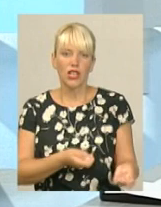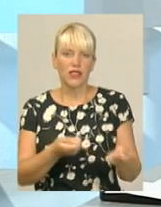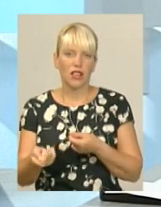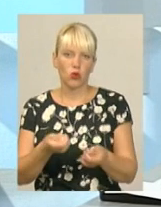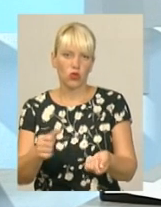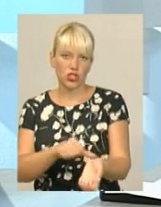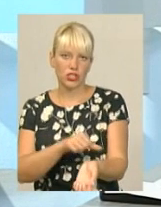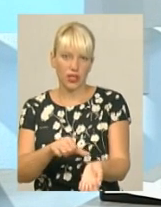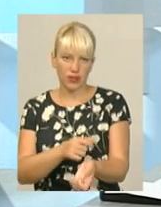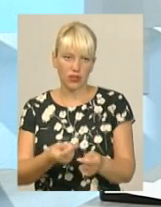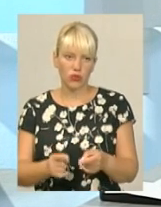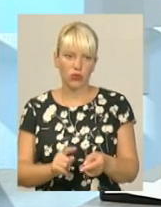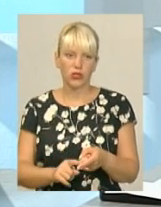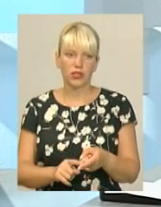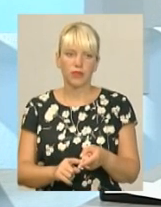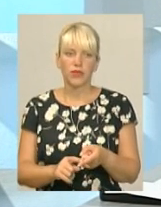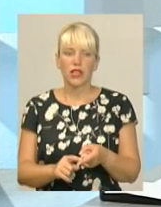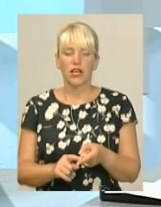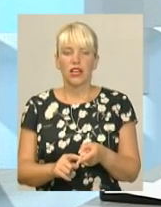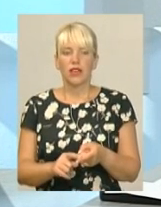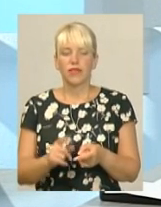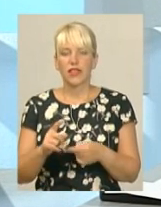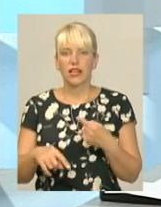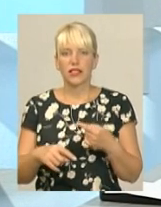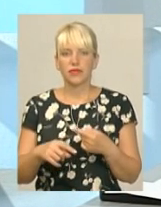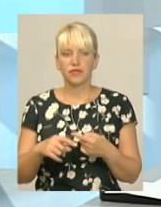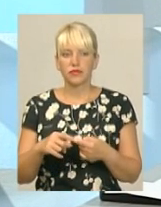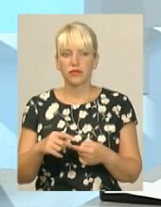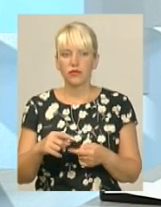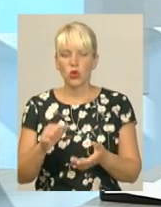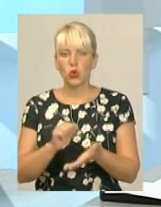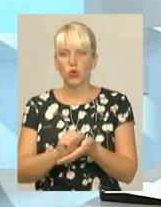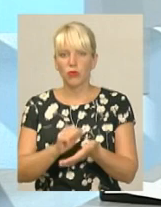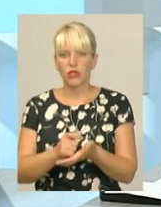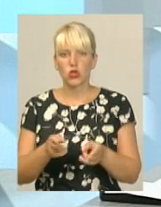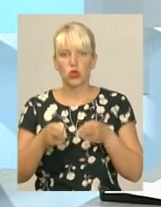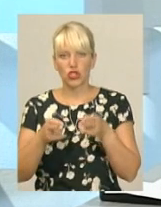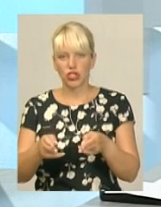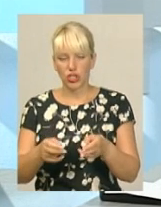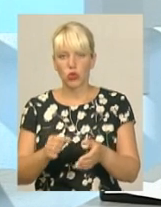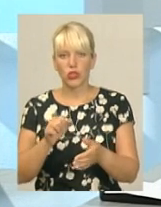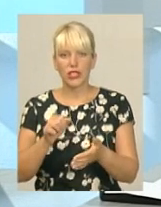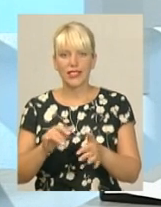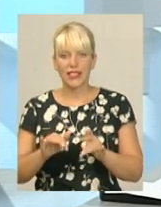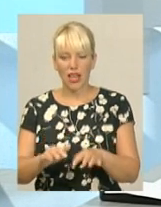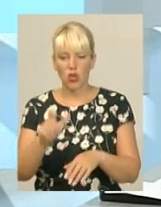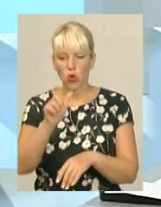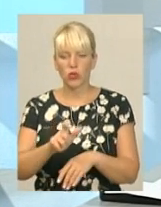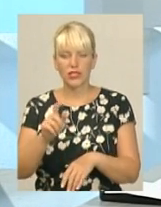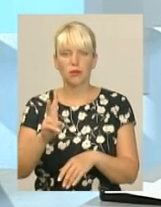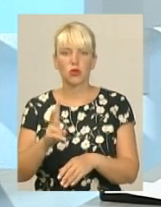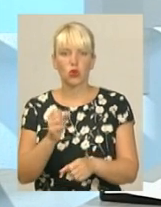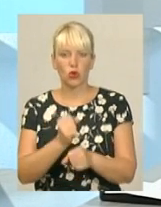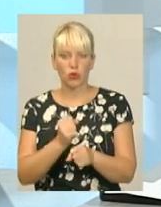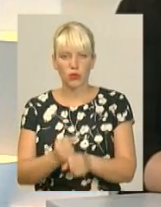і функціонування нарколабораторій. Наступний напрямок – документування злочинної діяльності осіб, які вчиняють злочини